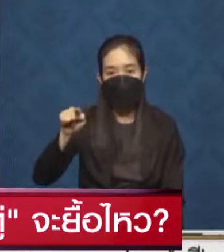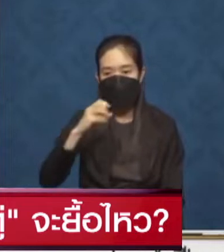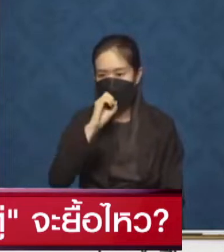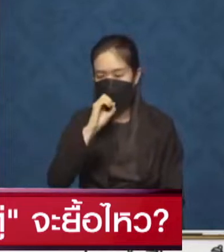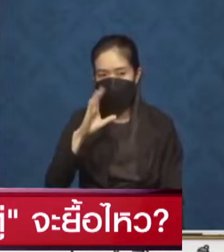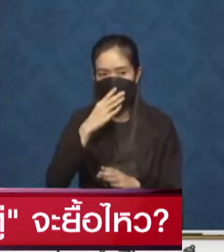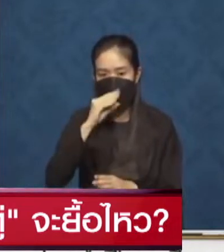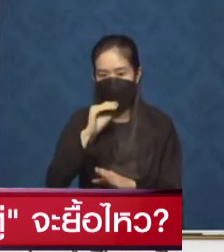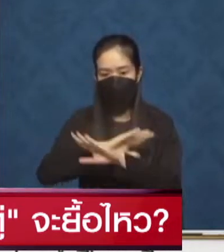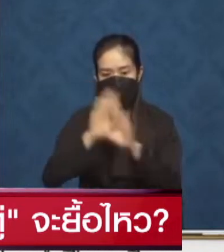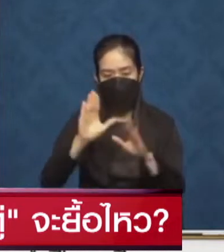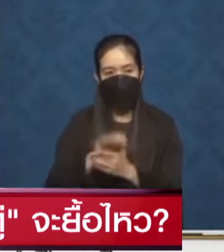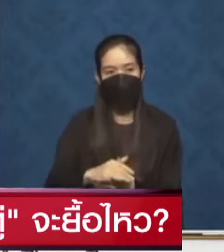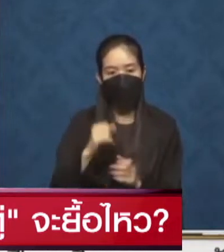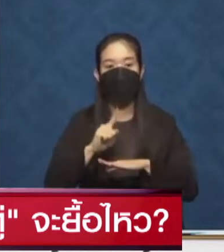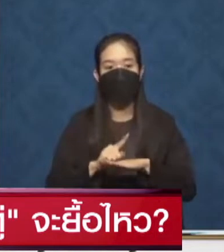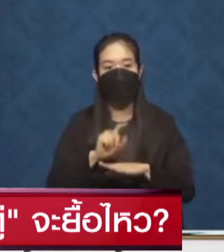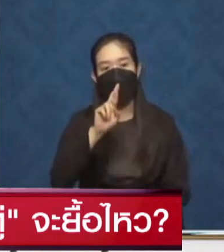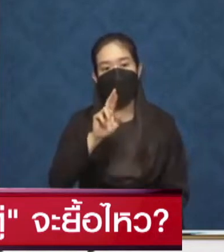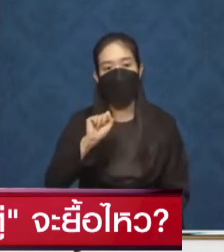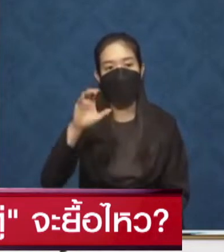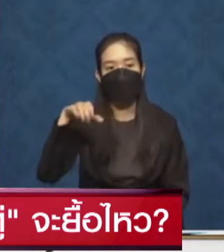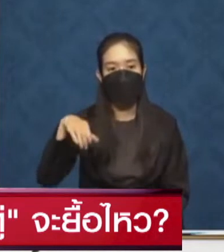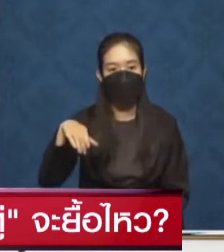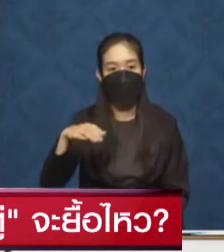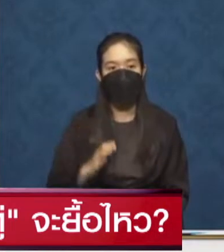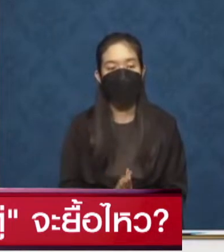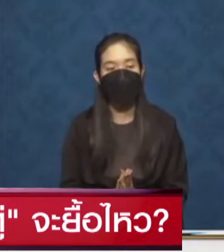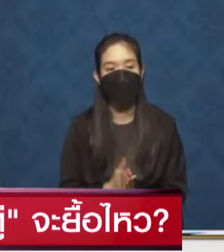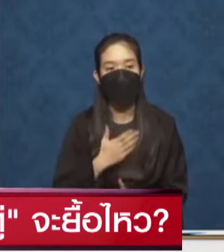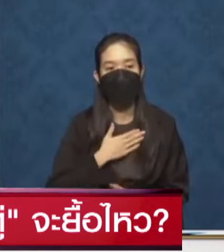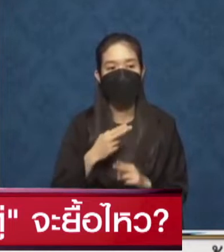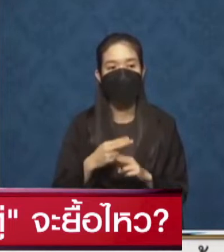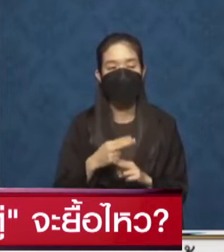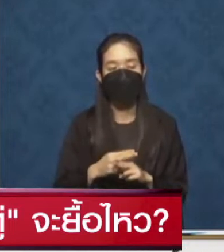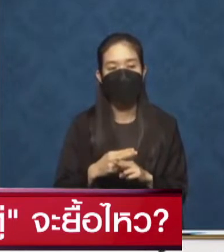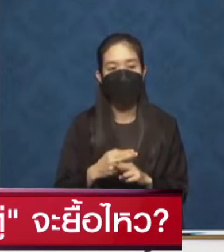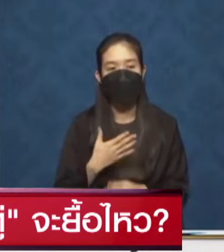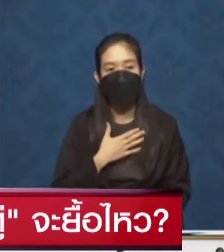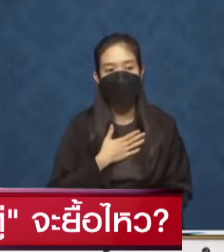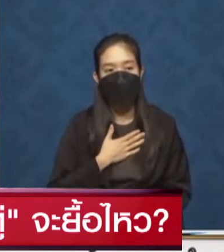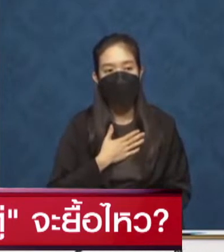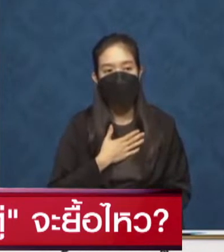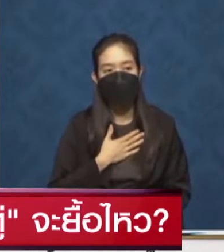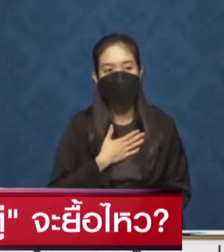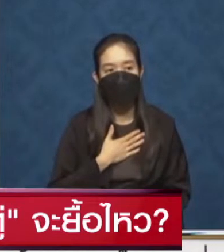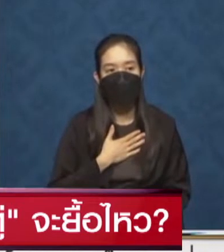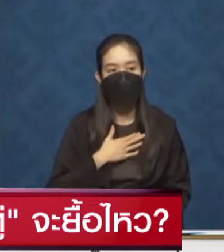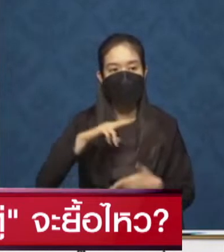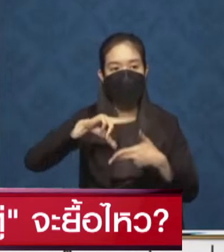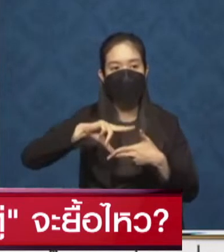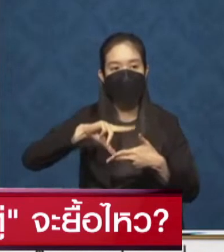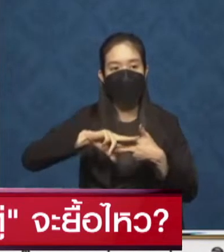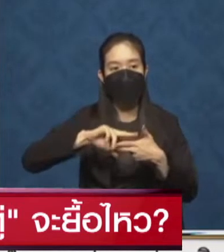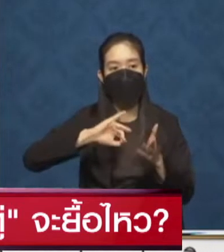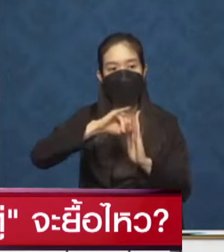ากนั้นนายชวนก็ได้กดออดเรียกสมาชิกเพื่อตรวจสอบองค์ประชุมแต่ว่านายอรรถกรสิริรัตยากรสสบั